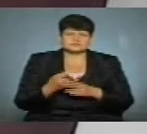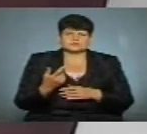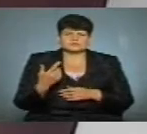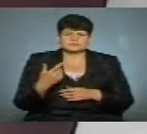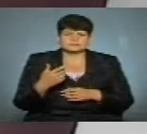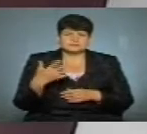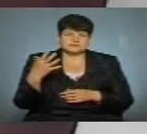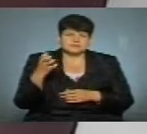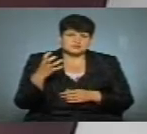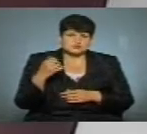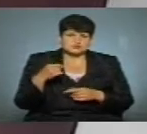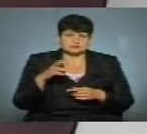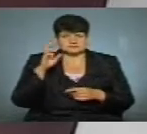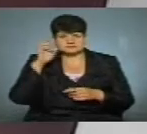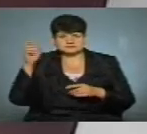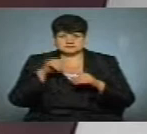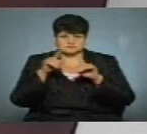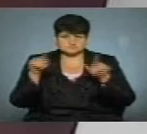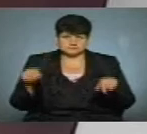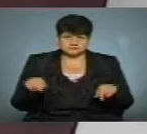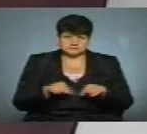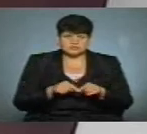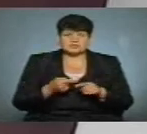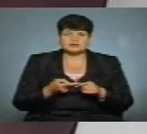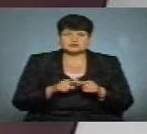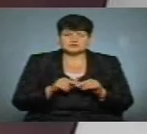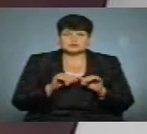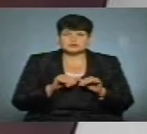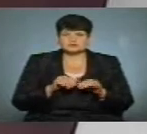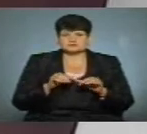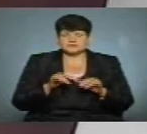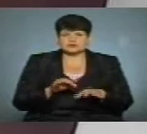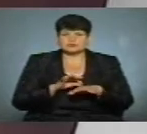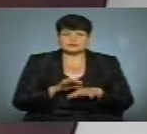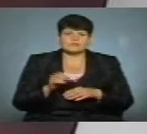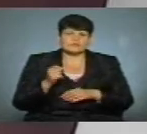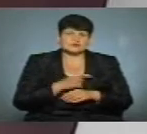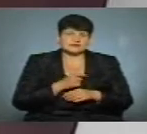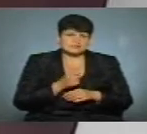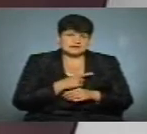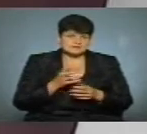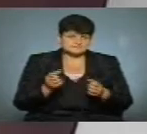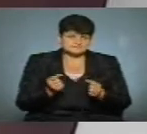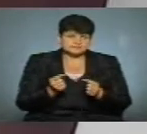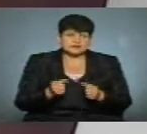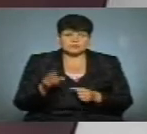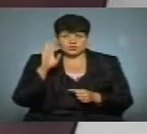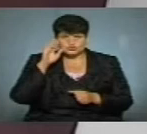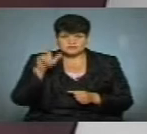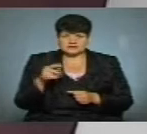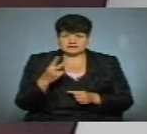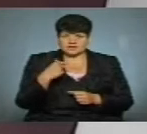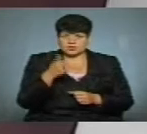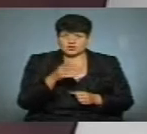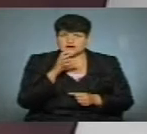ікон. Спецоперацію провели в Одесі. Про це повідомив начальник Нацполіції Тернопільської області Олександр Богомол. За його словами, чоловіки упродовж